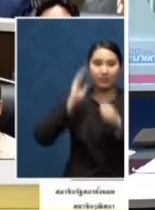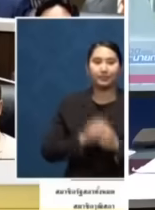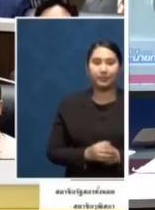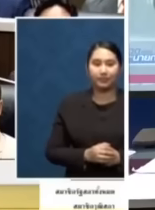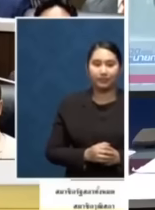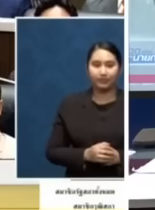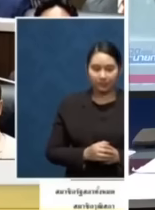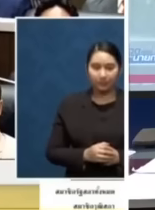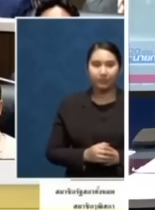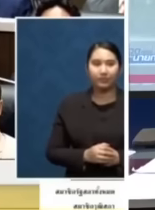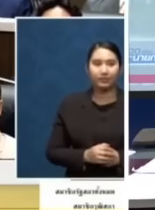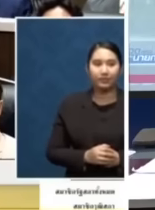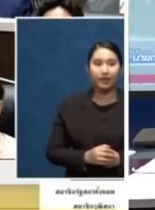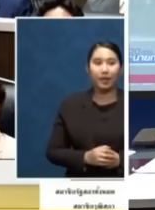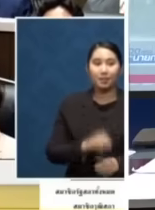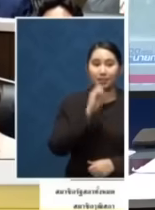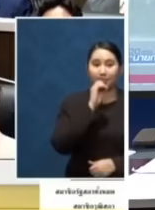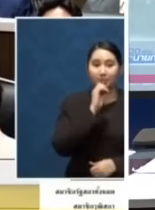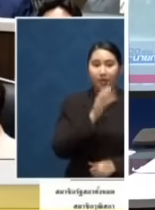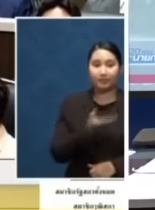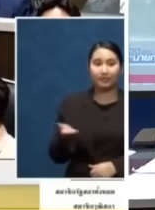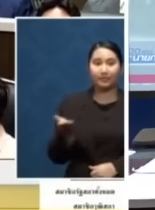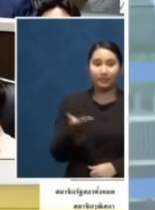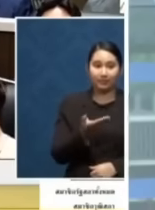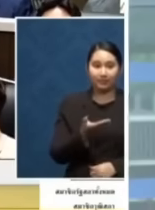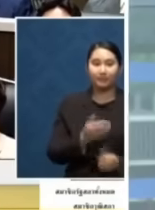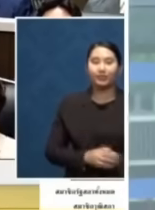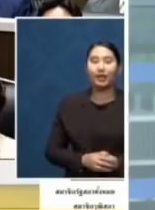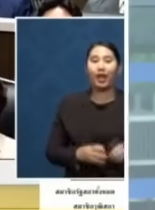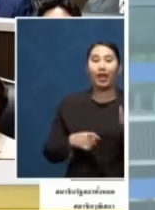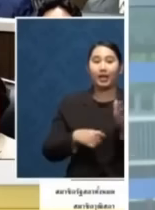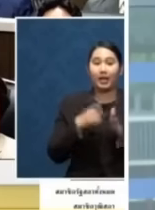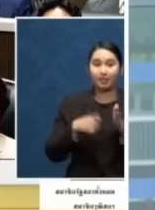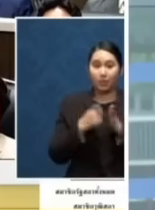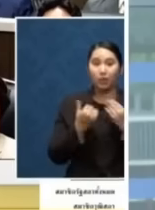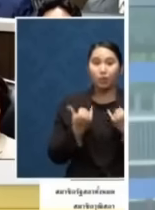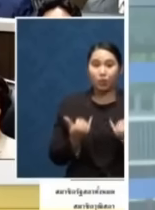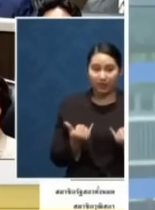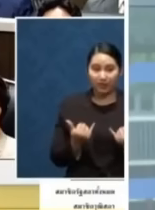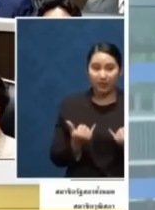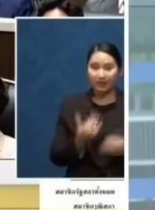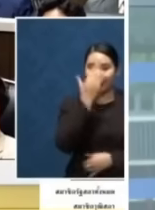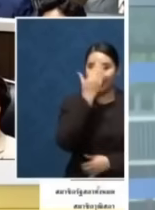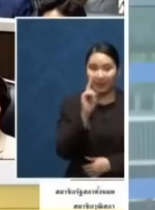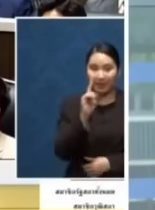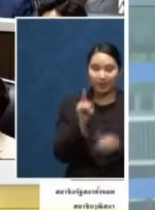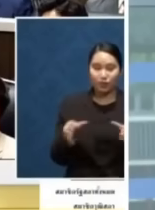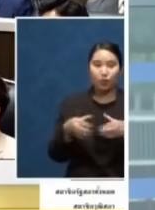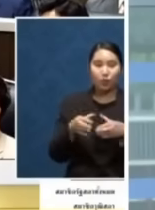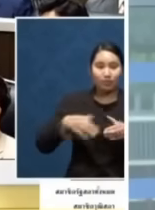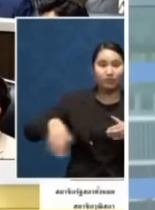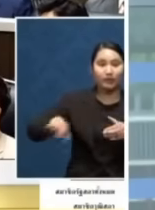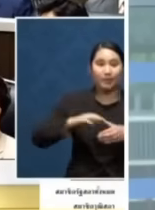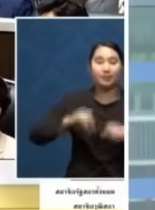ขัดมันไปขัดกับขนบธรรมเนียมประเพณีวัฒนธรรมมันก่อให้เกิดความขัดแย้งอันนี้ท่านก็บอกท่านก็รับไม่ได้นะฮ